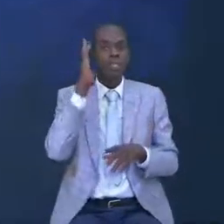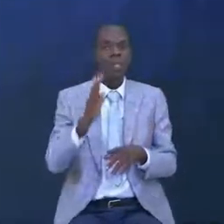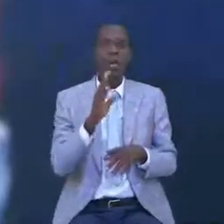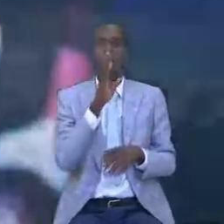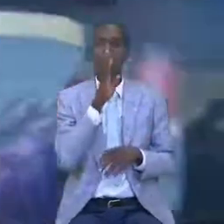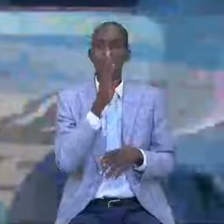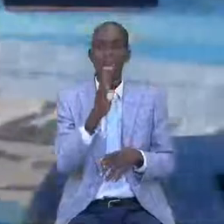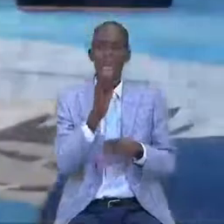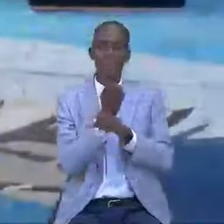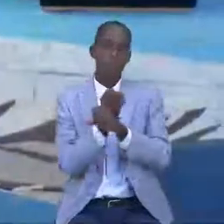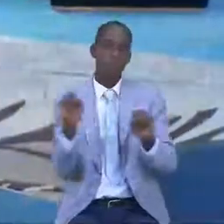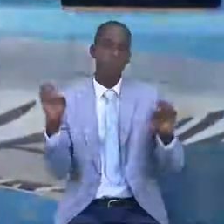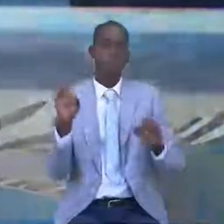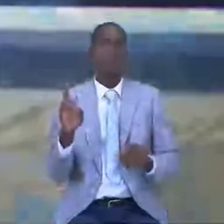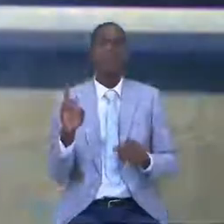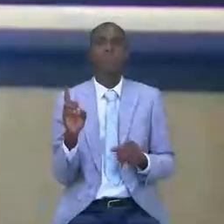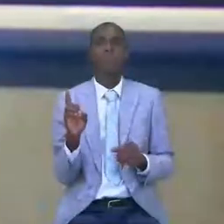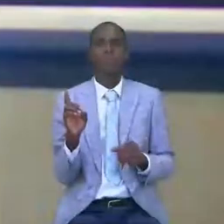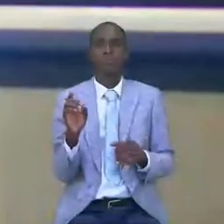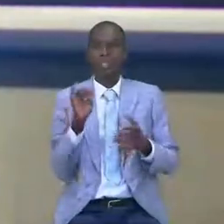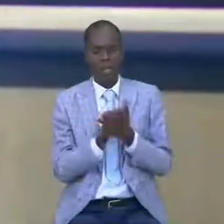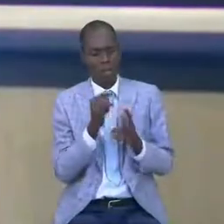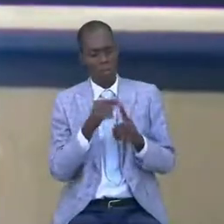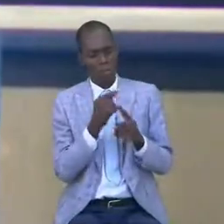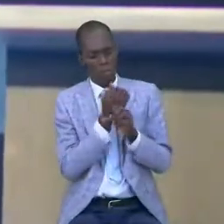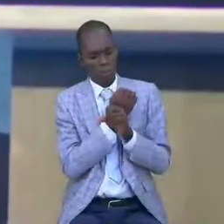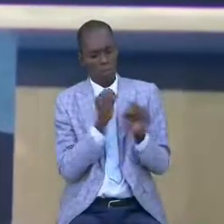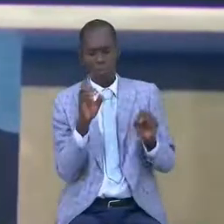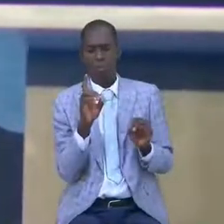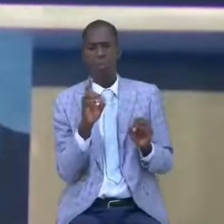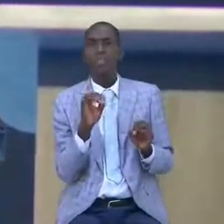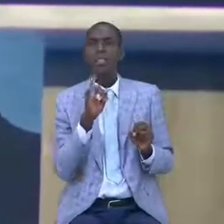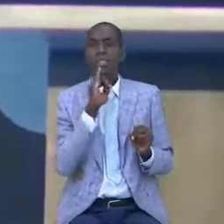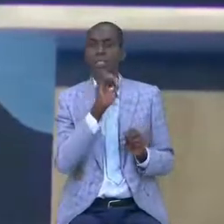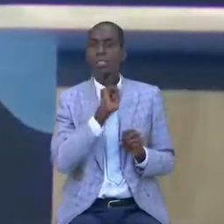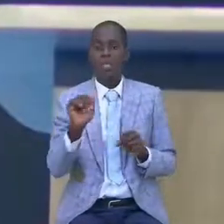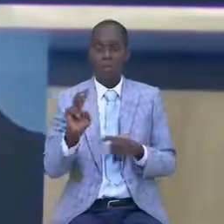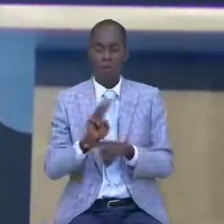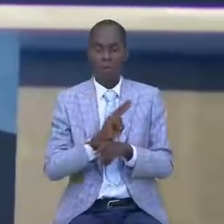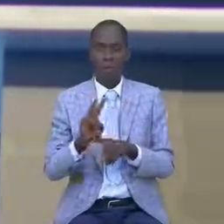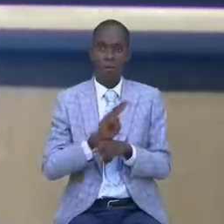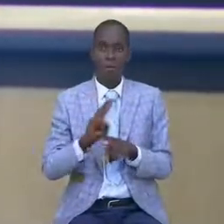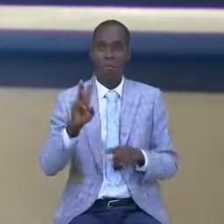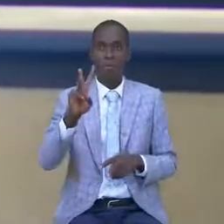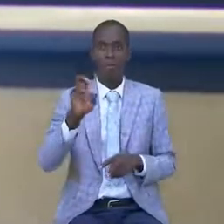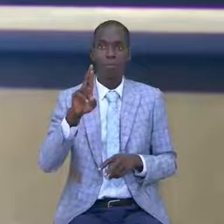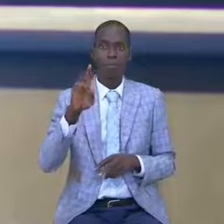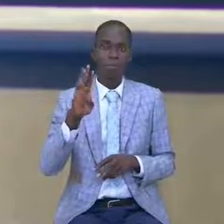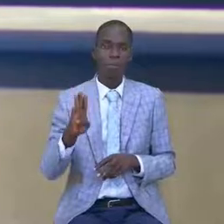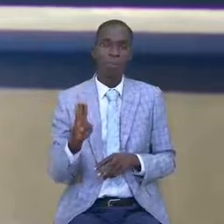invoquera le nom du Seigneur sera sauvé. Ce mot sauver